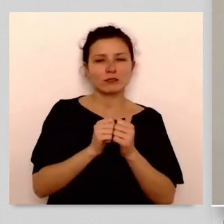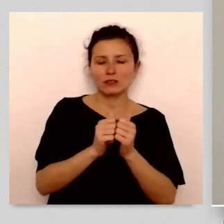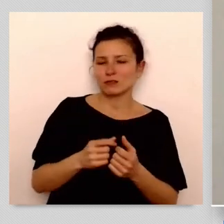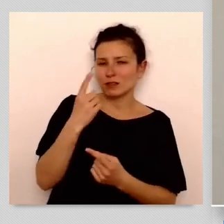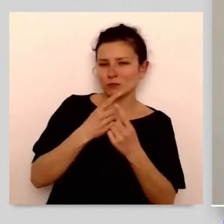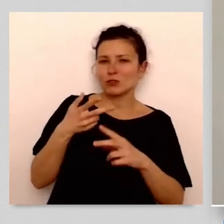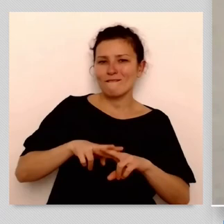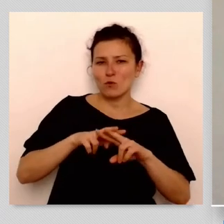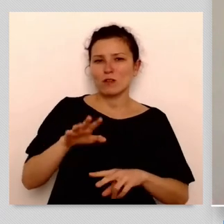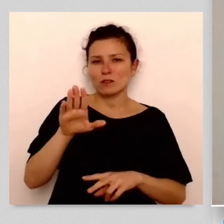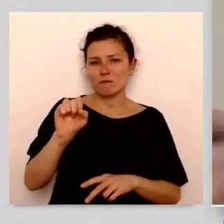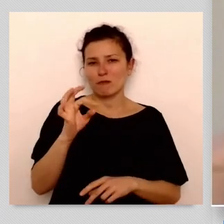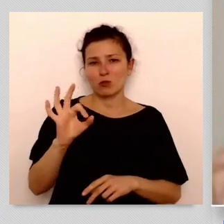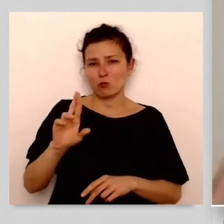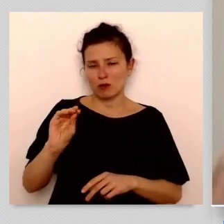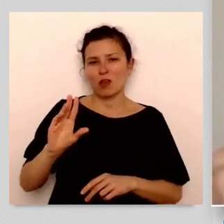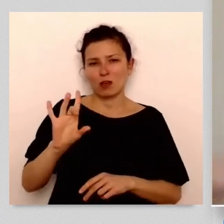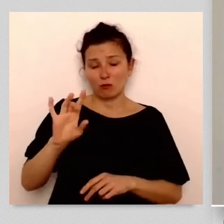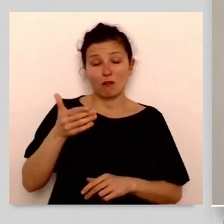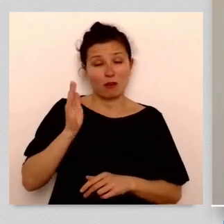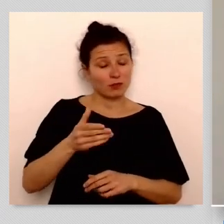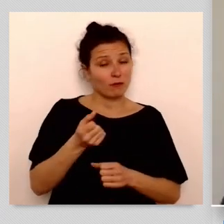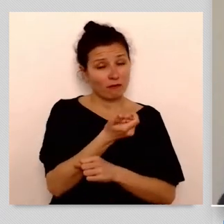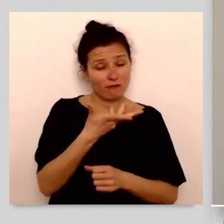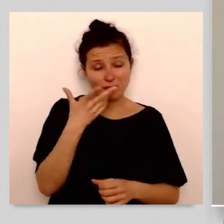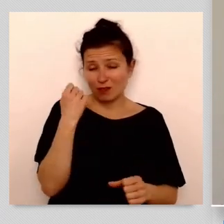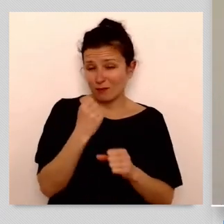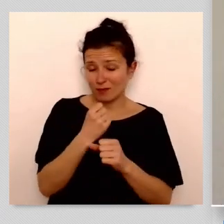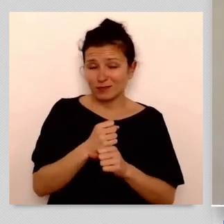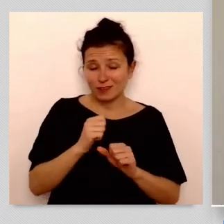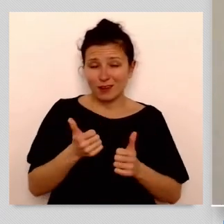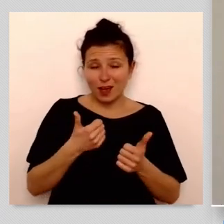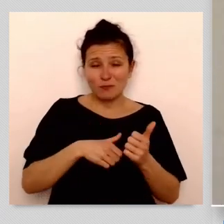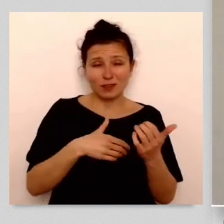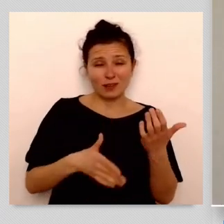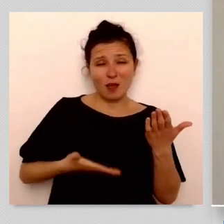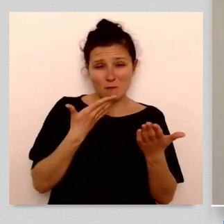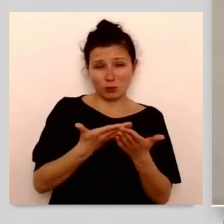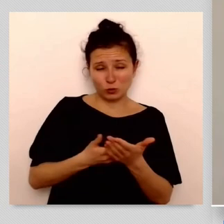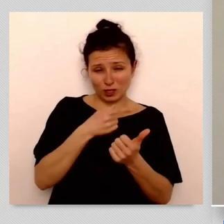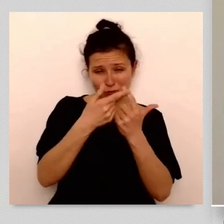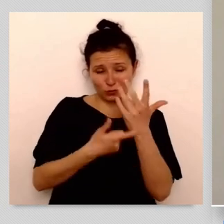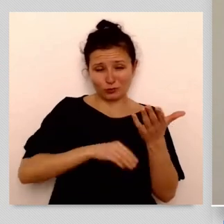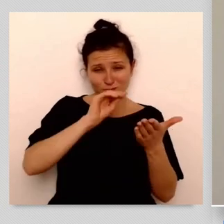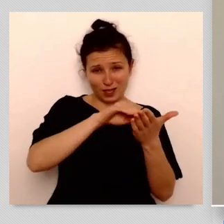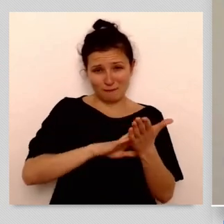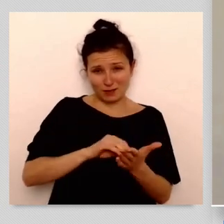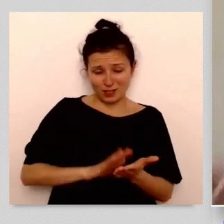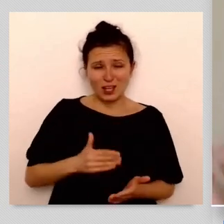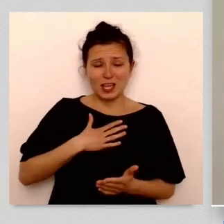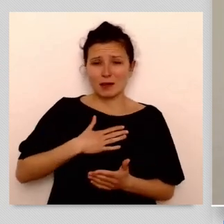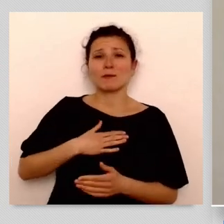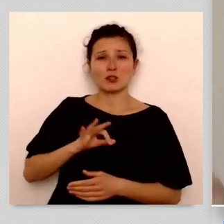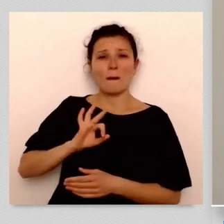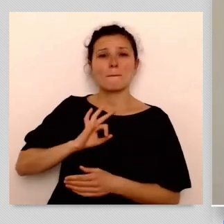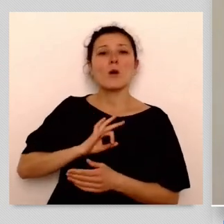bardzo wiele roboty, żeby spisać postulaty. Ja tu mam też całą kartkę różnych rzeczy spisanych, ale nie będę dodawał do tego, bo